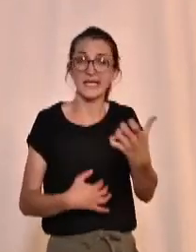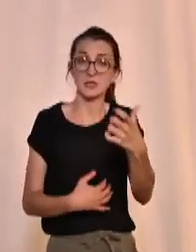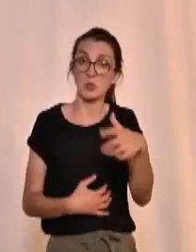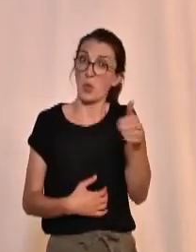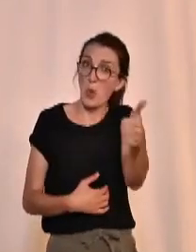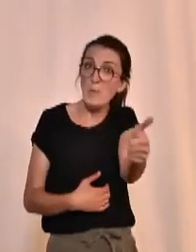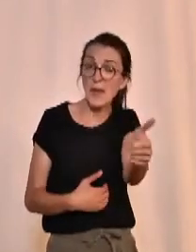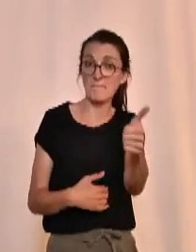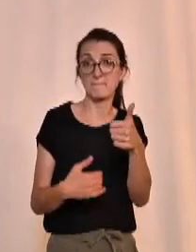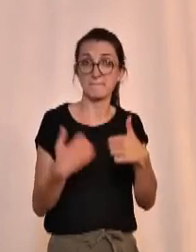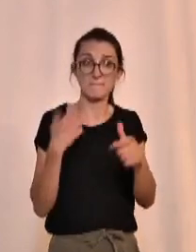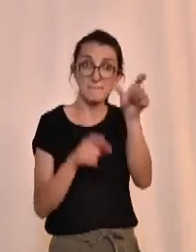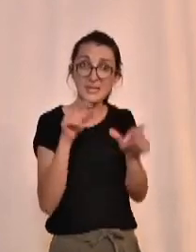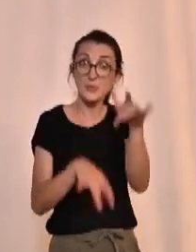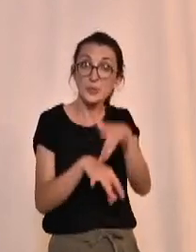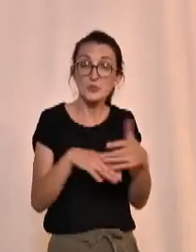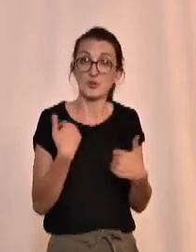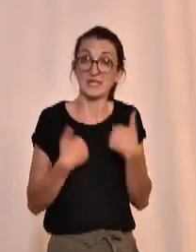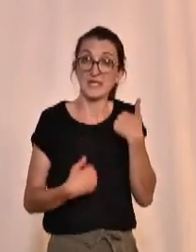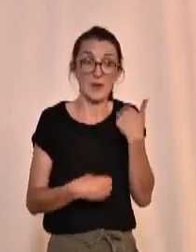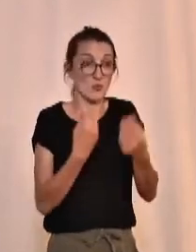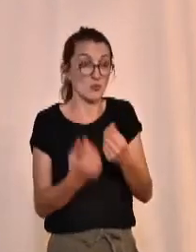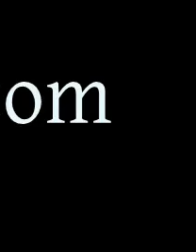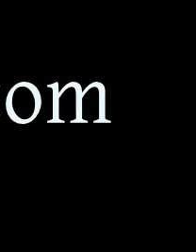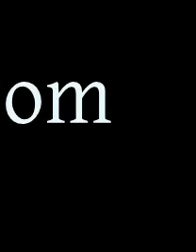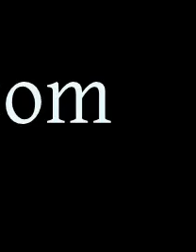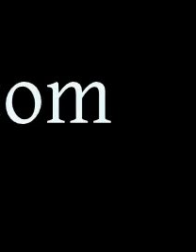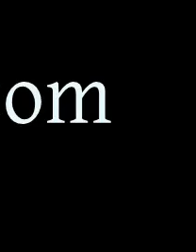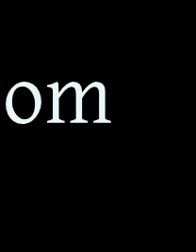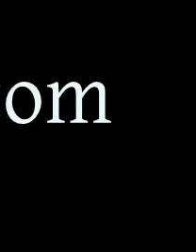handicap mais aussi pour nous mais c'est extraordinaire